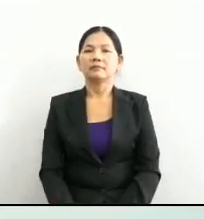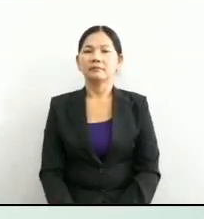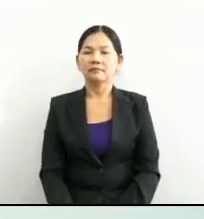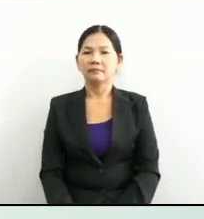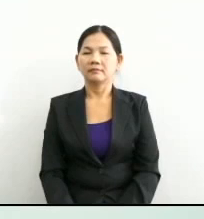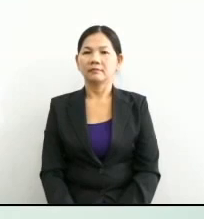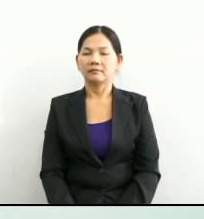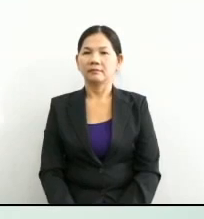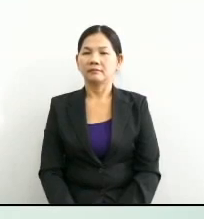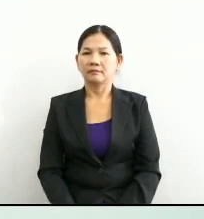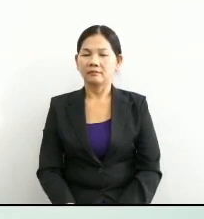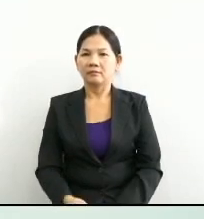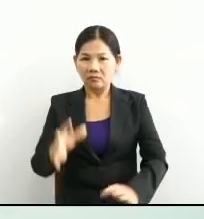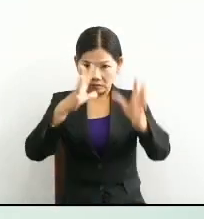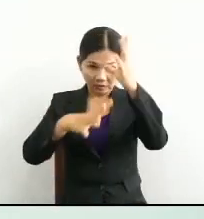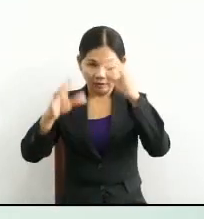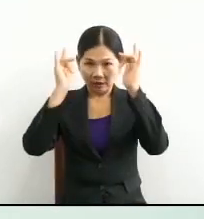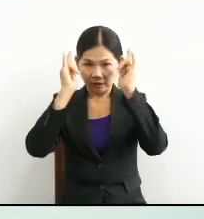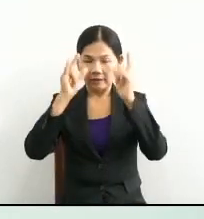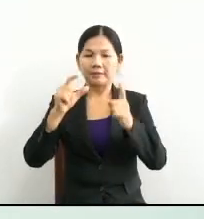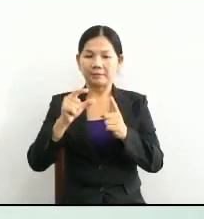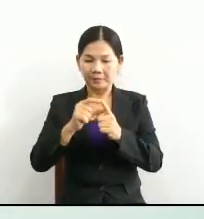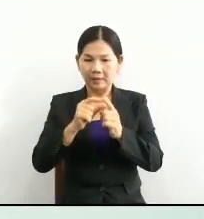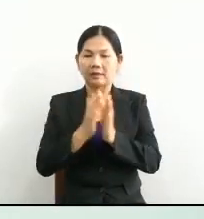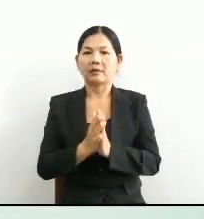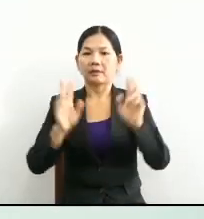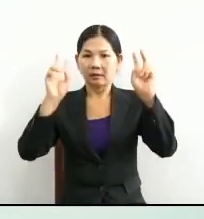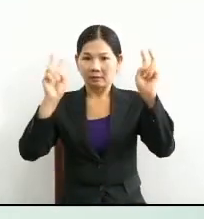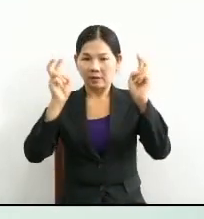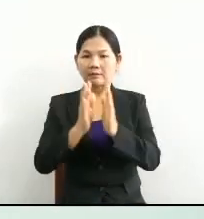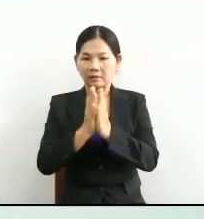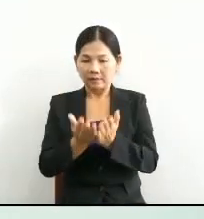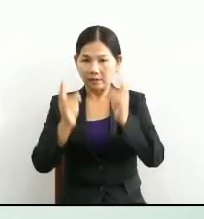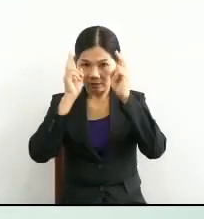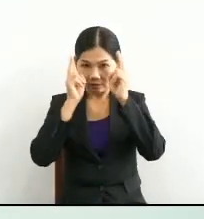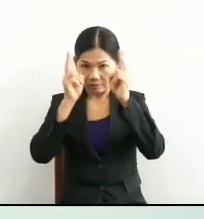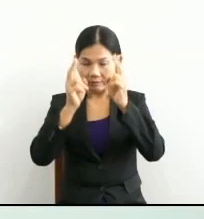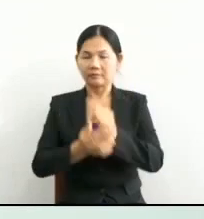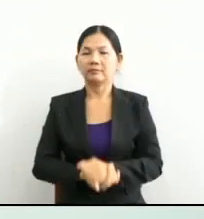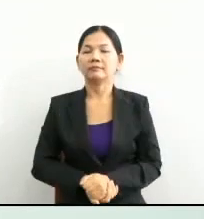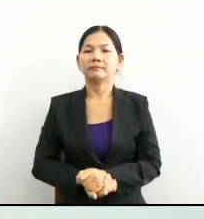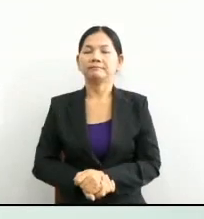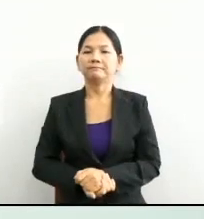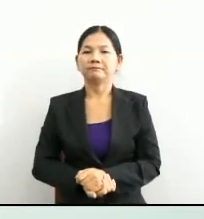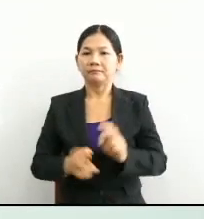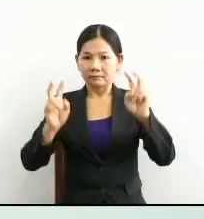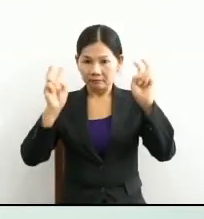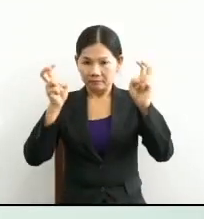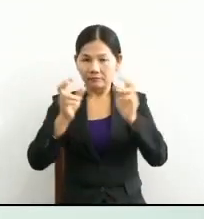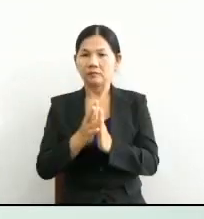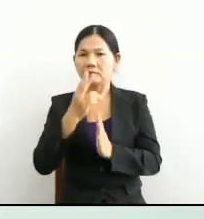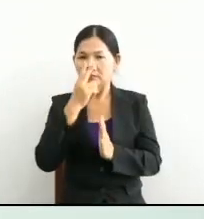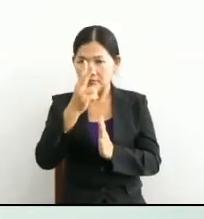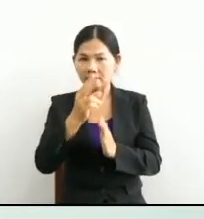hai tệ tôn tôi nâng ca riêng pía con á xa xê tôi tám chùm lõng trên pí sập hợp bông con ba nè con nè chà khlâm xa mê riêng dưng